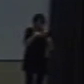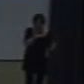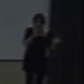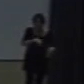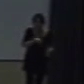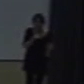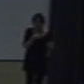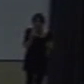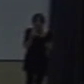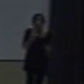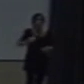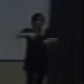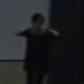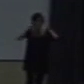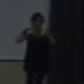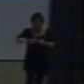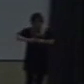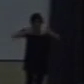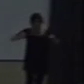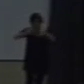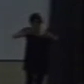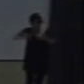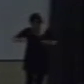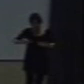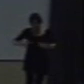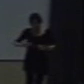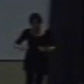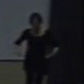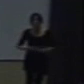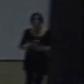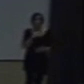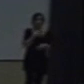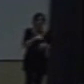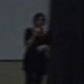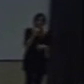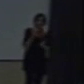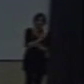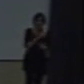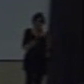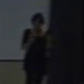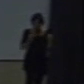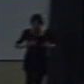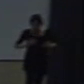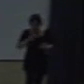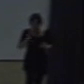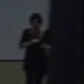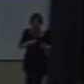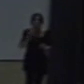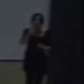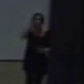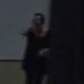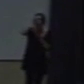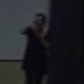saber contextualitzar-ho, després de saber si allò és suficientment important, saber si és veritat, mirar si hi ha més detalls o menys